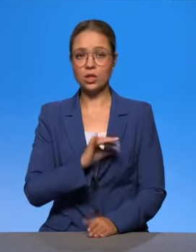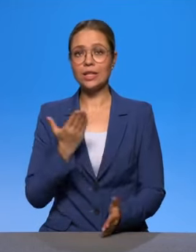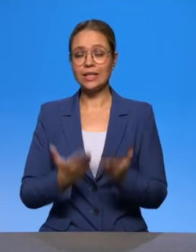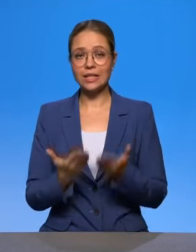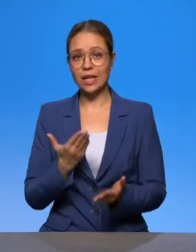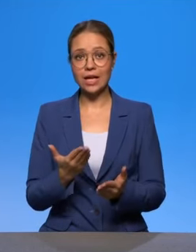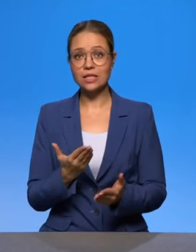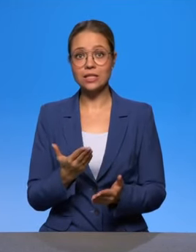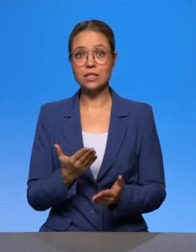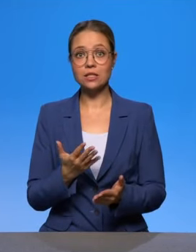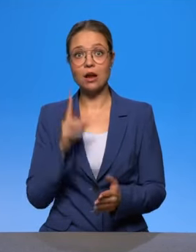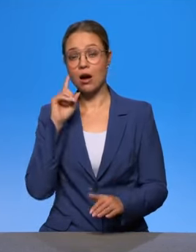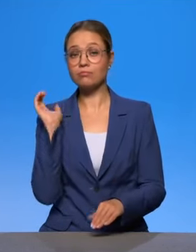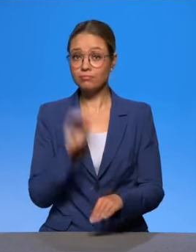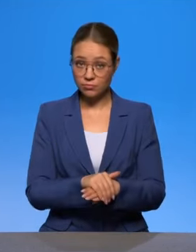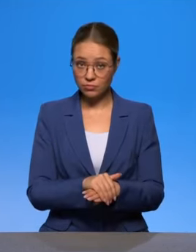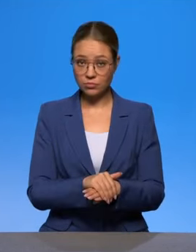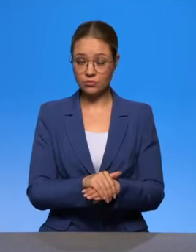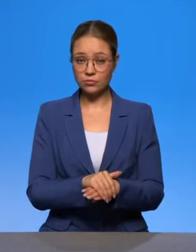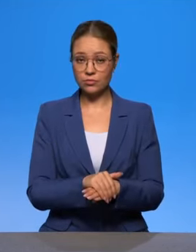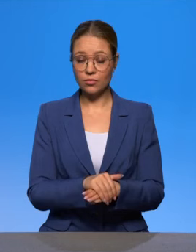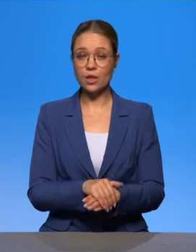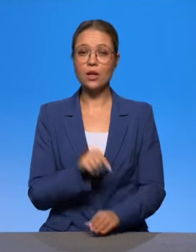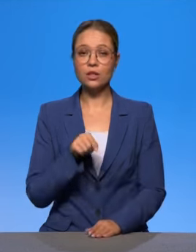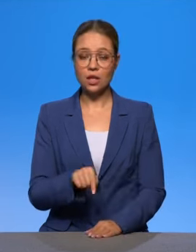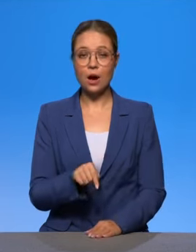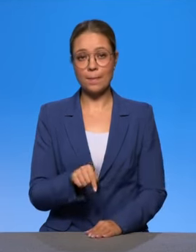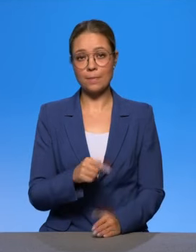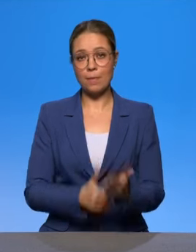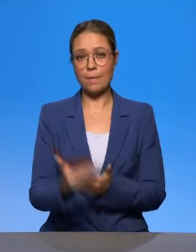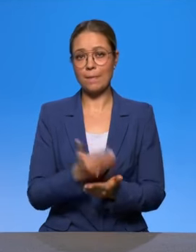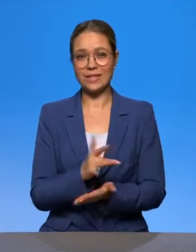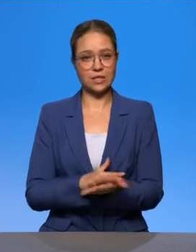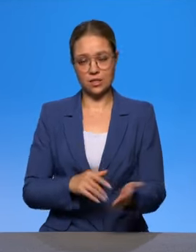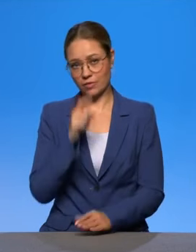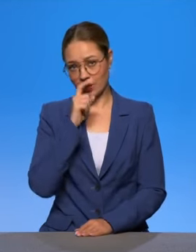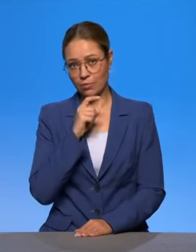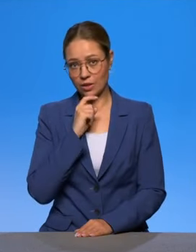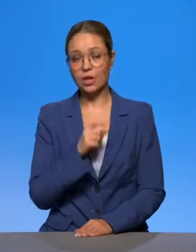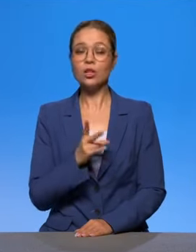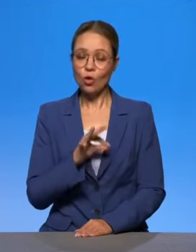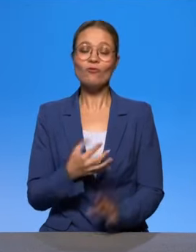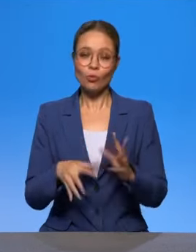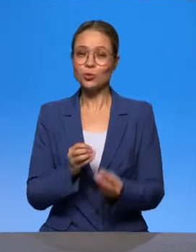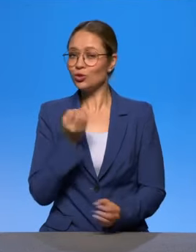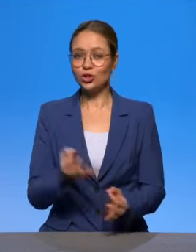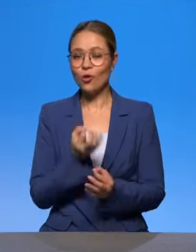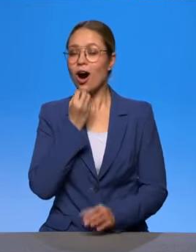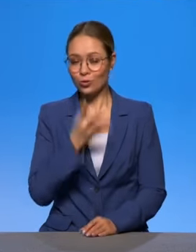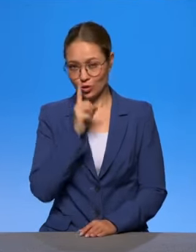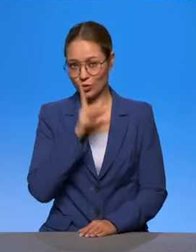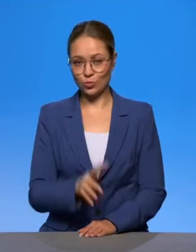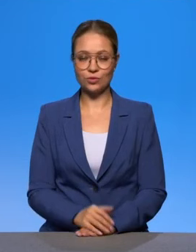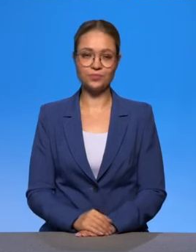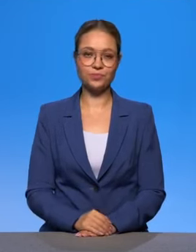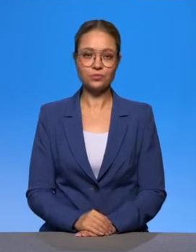где-то просветят, то там последствия непонятно. Ну, по крайней мере, для них хороших последствий не будет. Сообщение